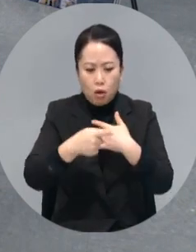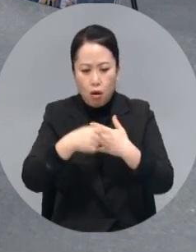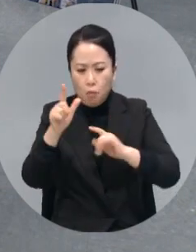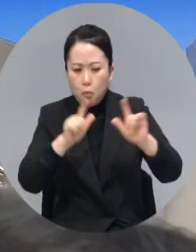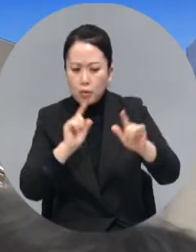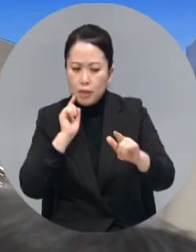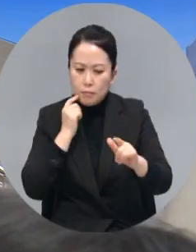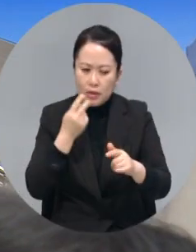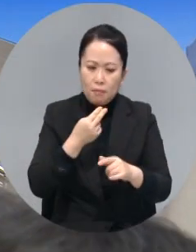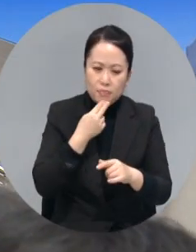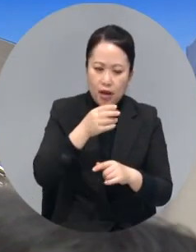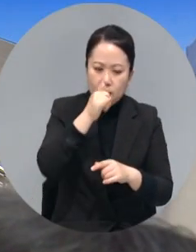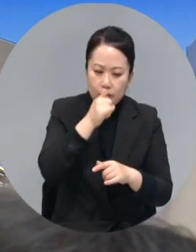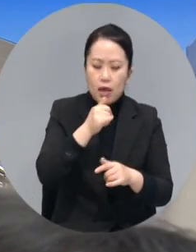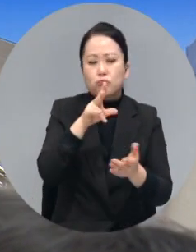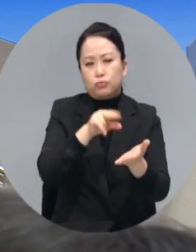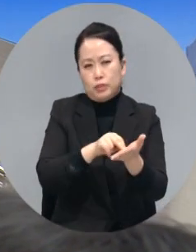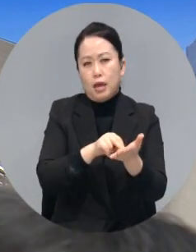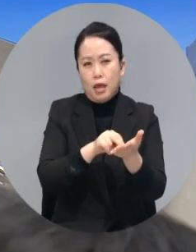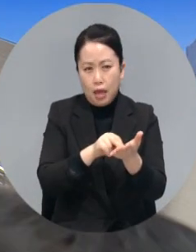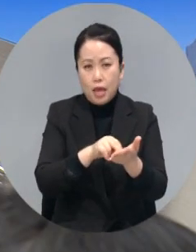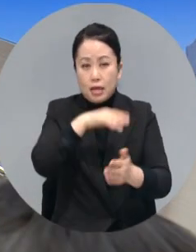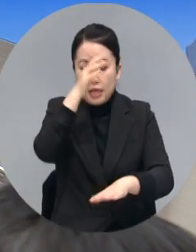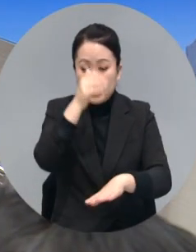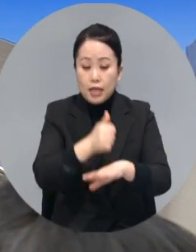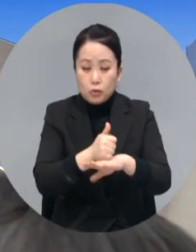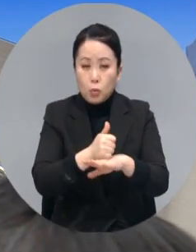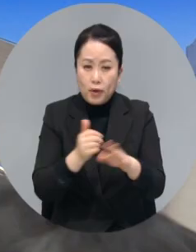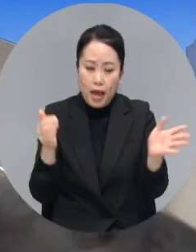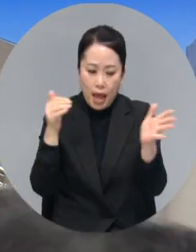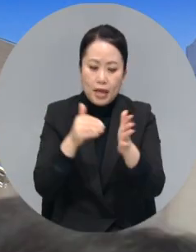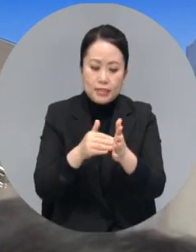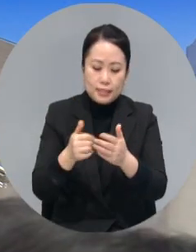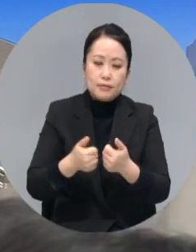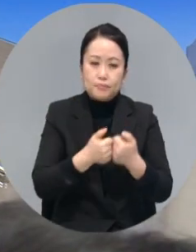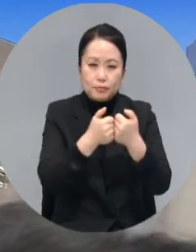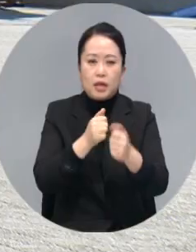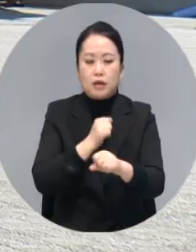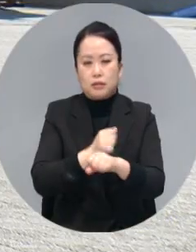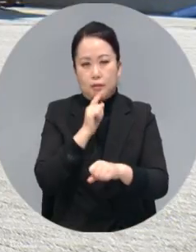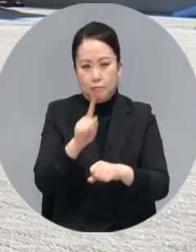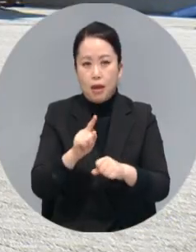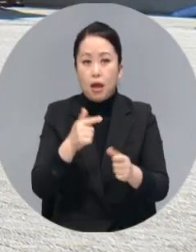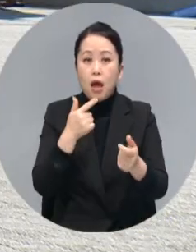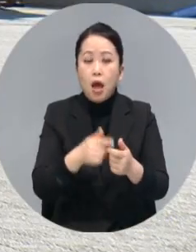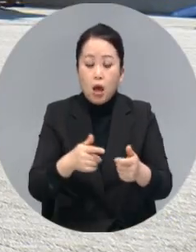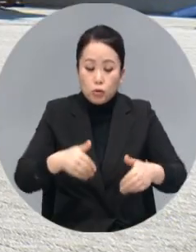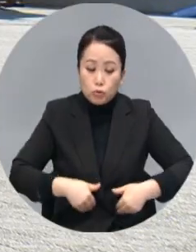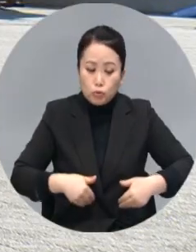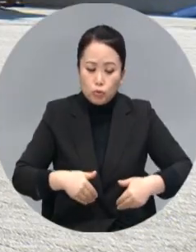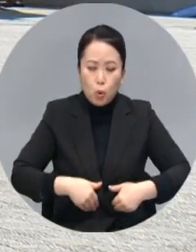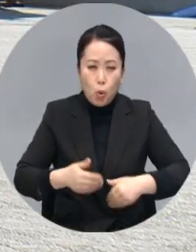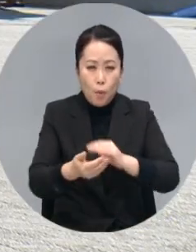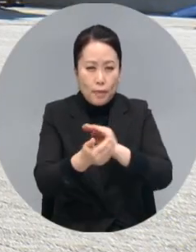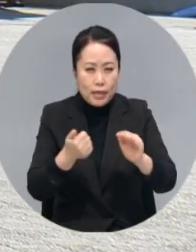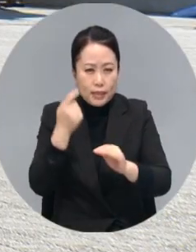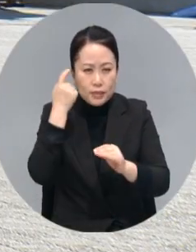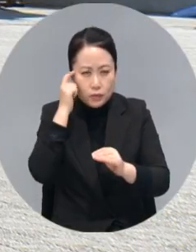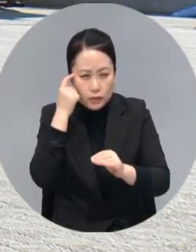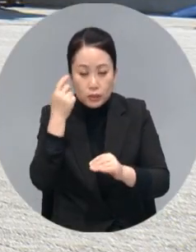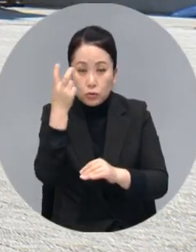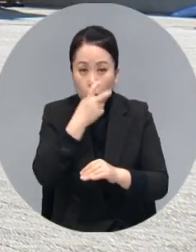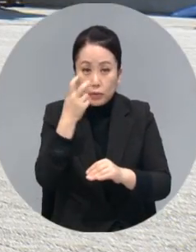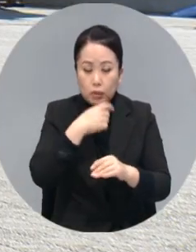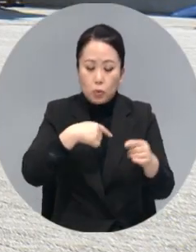부산시는 실시협약 최종 단계까지 협상하겠다고 밝혔습니다. 부산시는 수요 예측 조사와 각종 행정 절차를